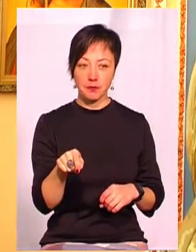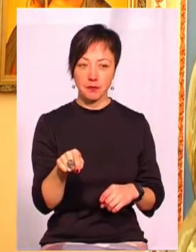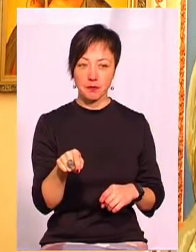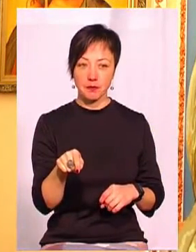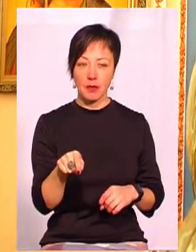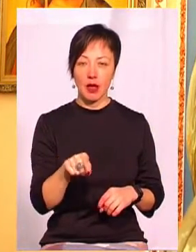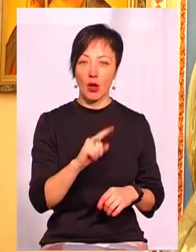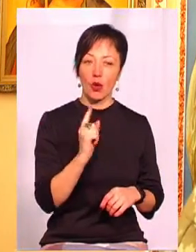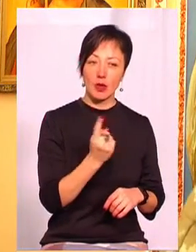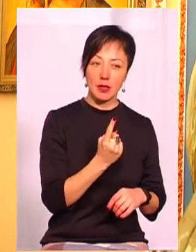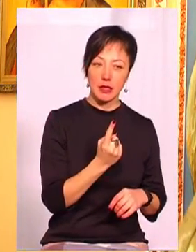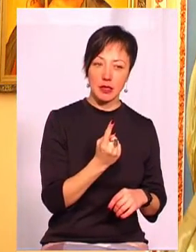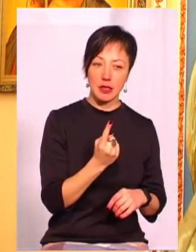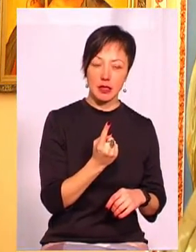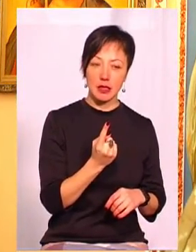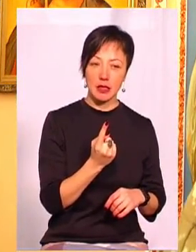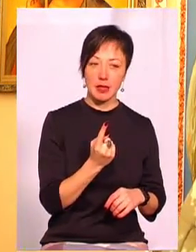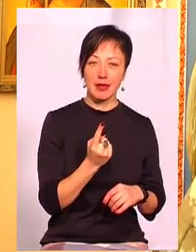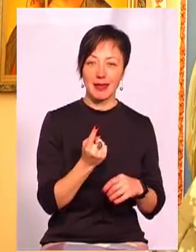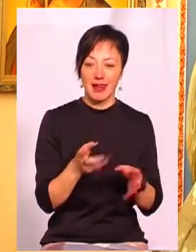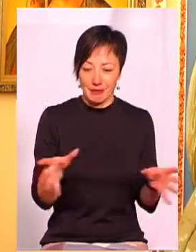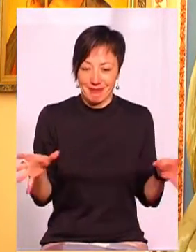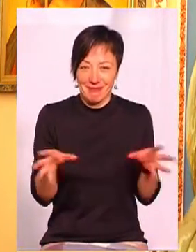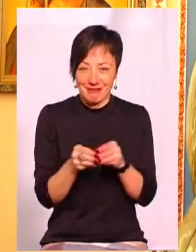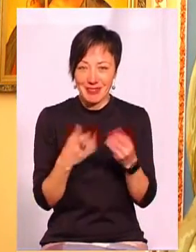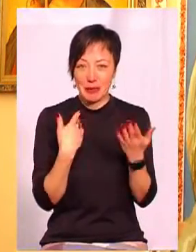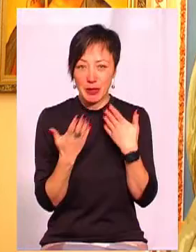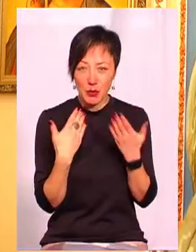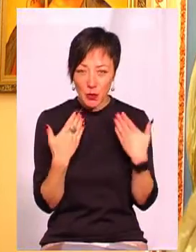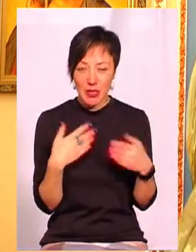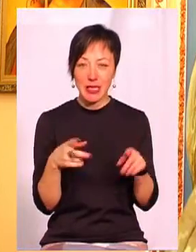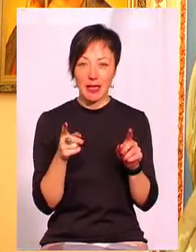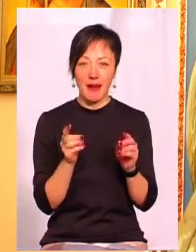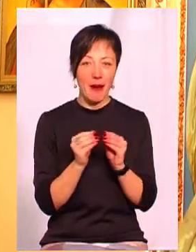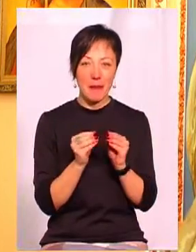з однієї, будемо казати, миски їсиш з ними, коли ти спілкуєшся на тих самих